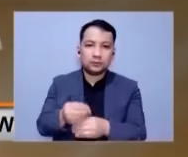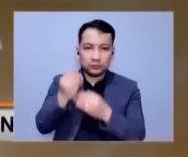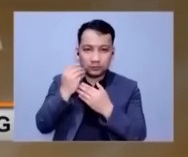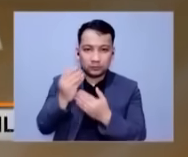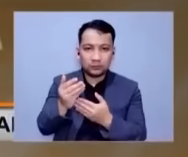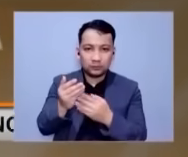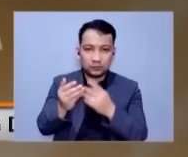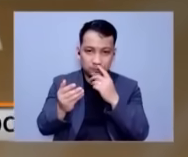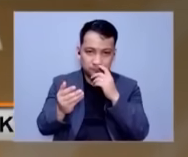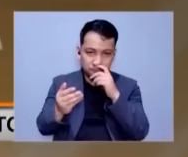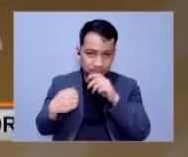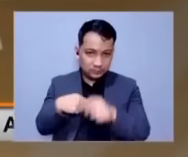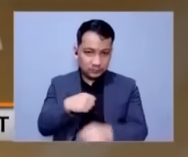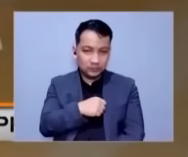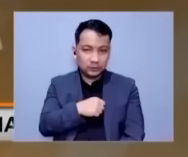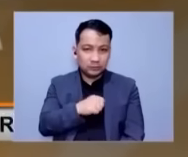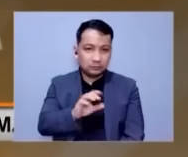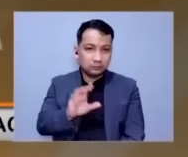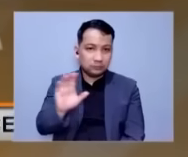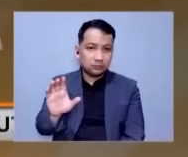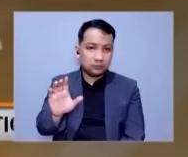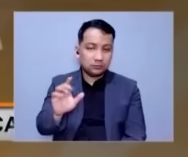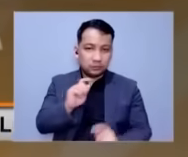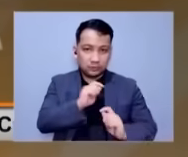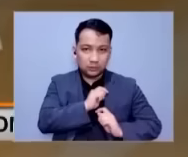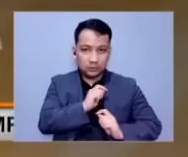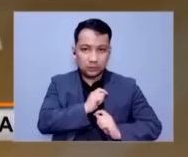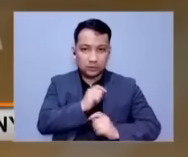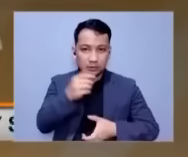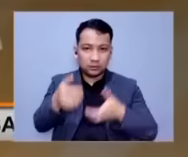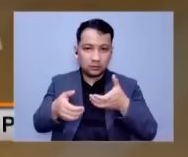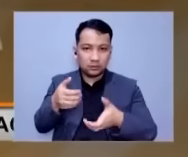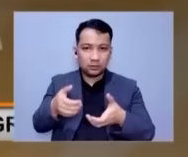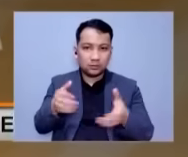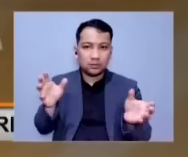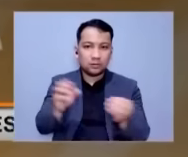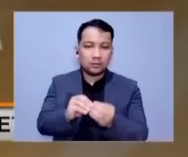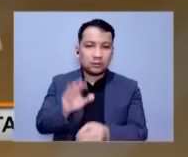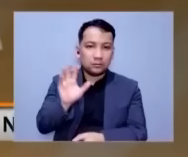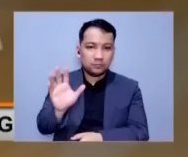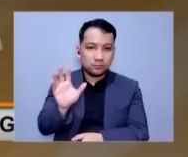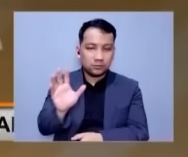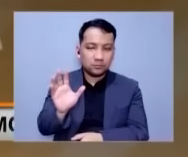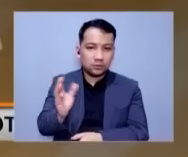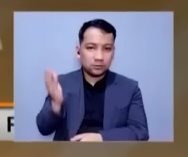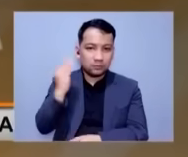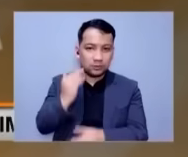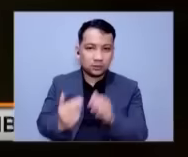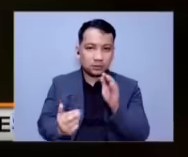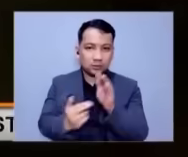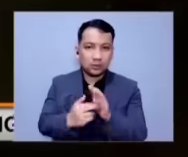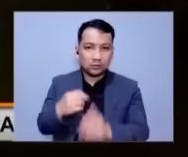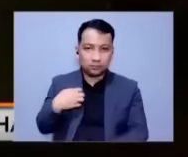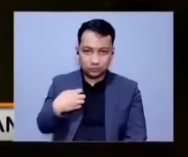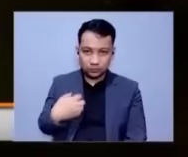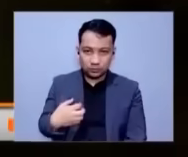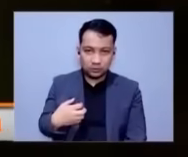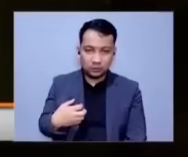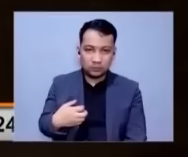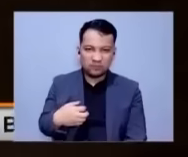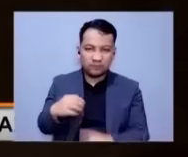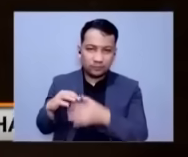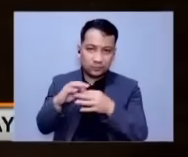Senador Antonio Trillanes na kinausap na ng korte ang higit 50 active at retired police officials. Kaugnayan